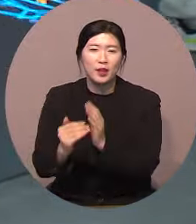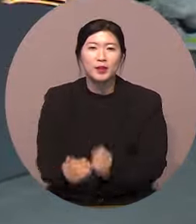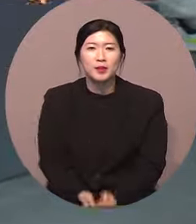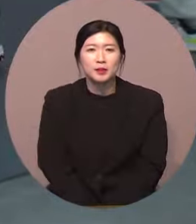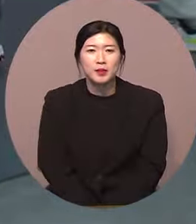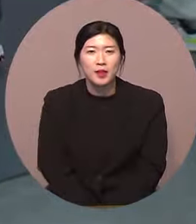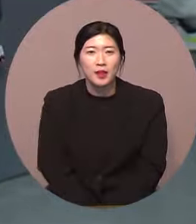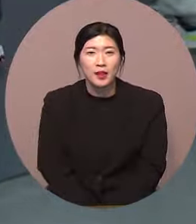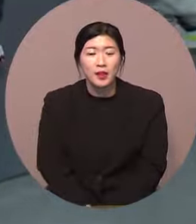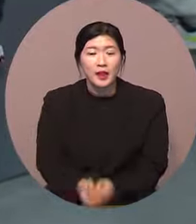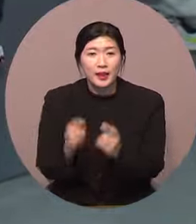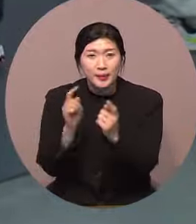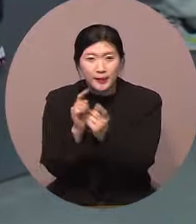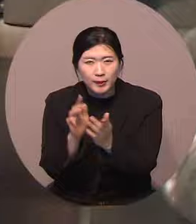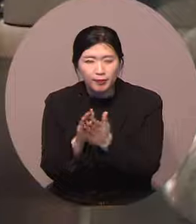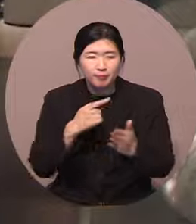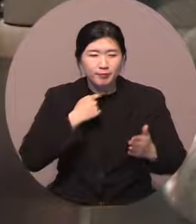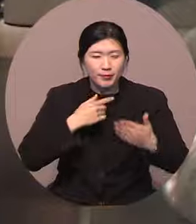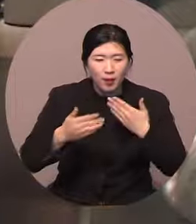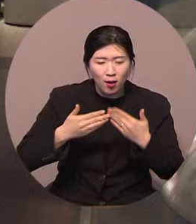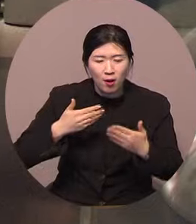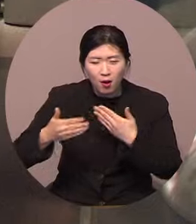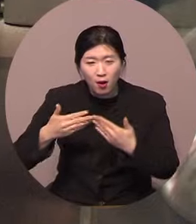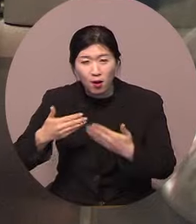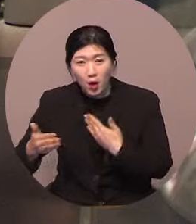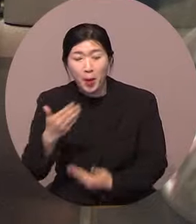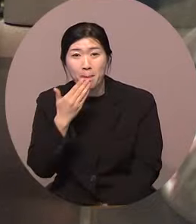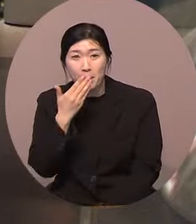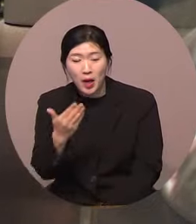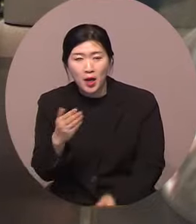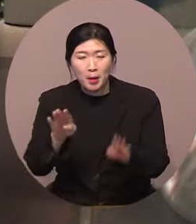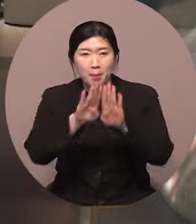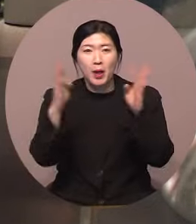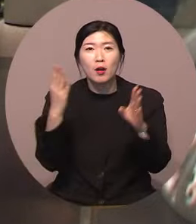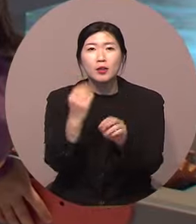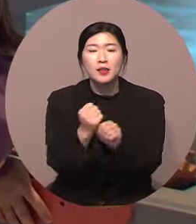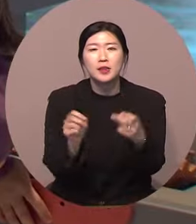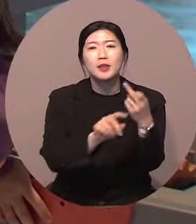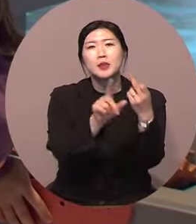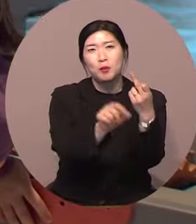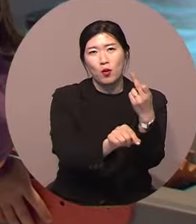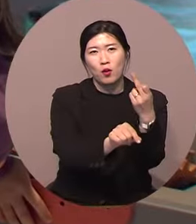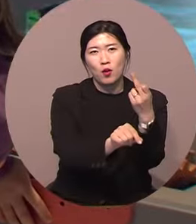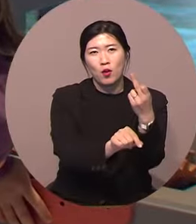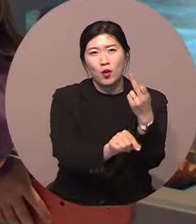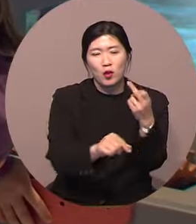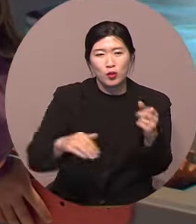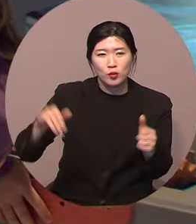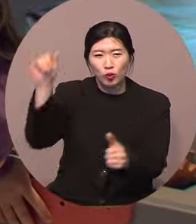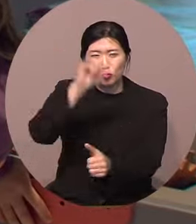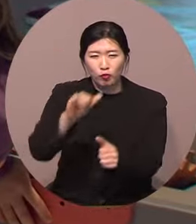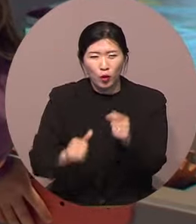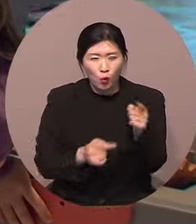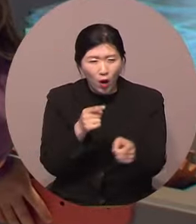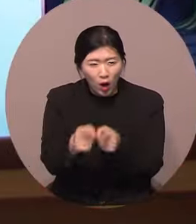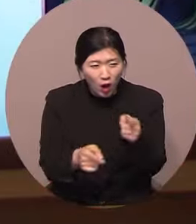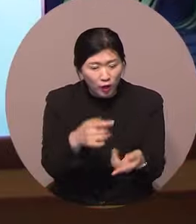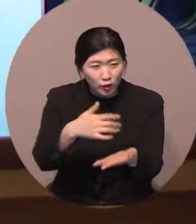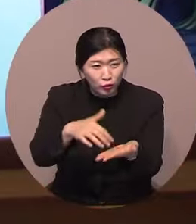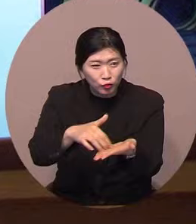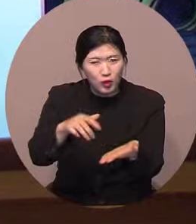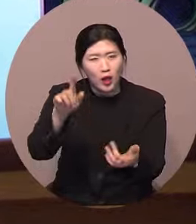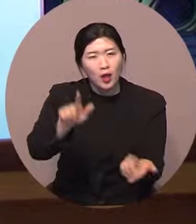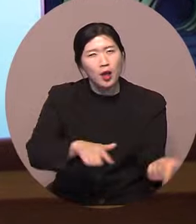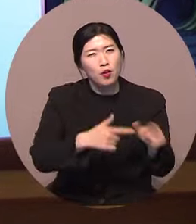어린이 눈높이에 맞춘 체험형 공간으로 구성돼 지난달 개관 이후 세종시는 물론 인근 지역에서까지 하루 600명